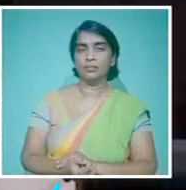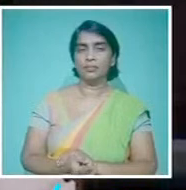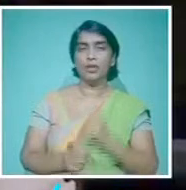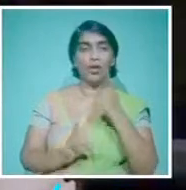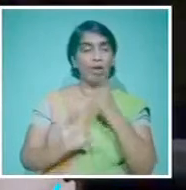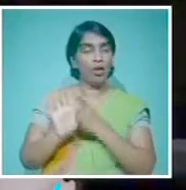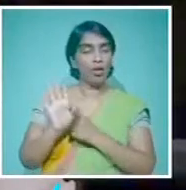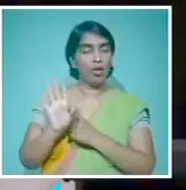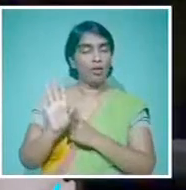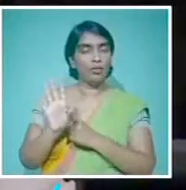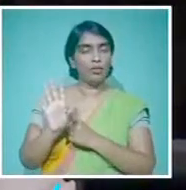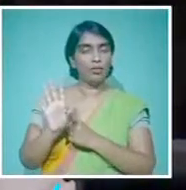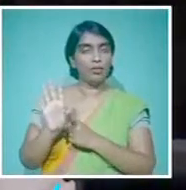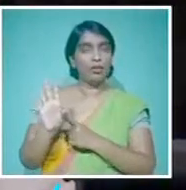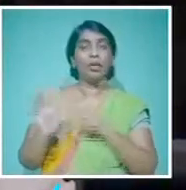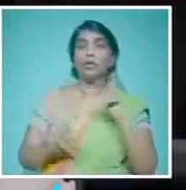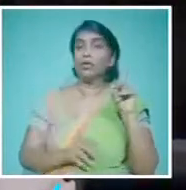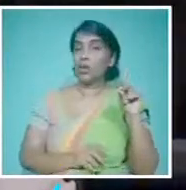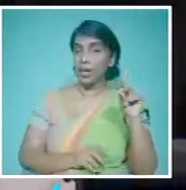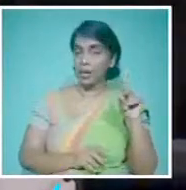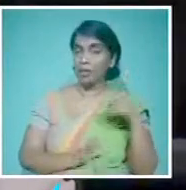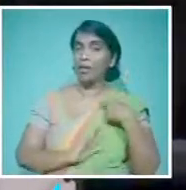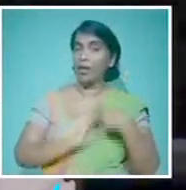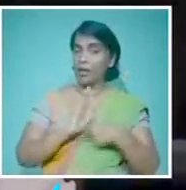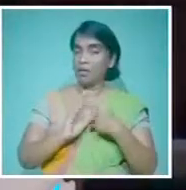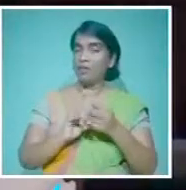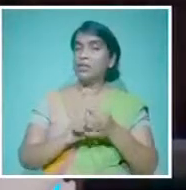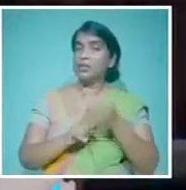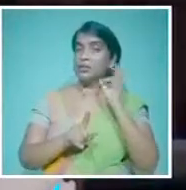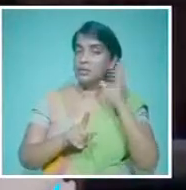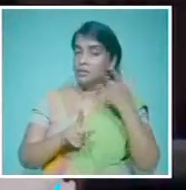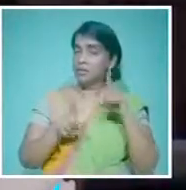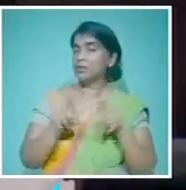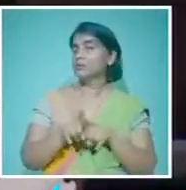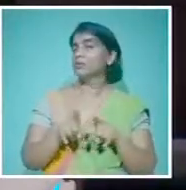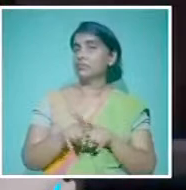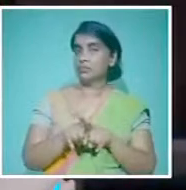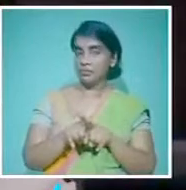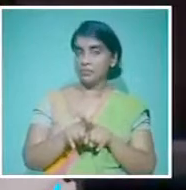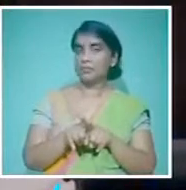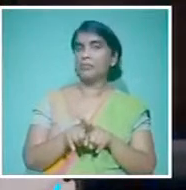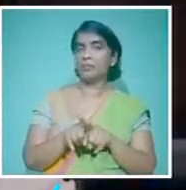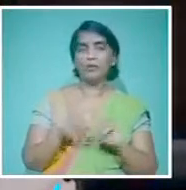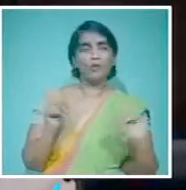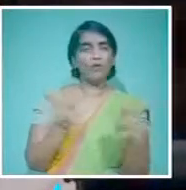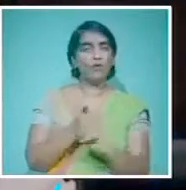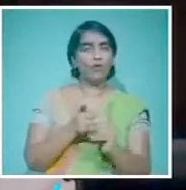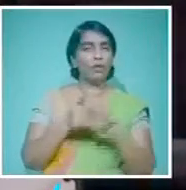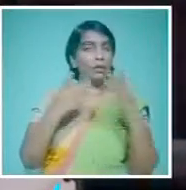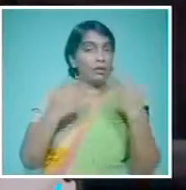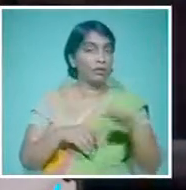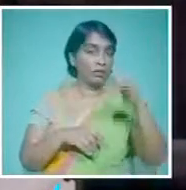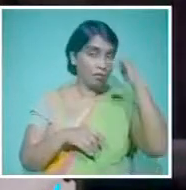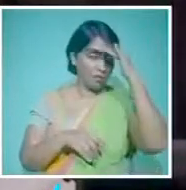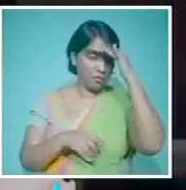avurudu 11ak merate janadhipathiwaraya hatiyata, yuddhe awasan karapu